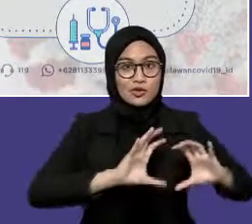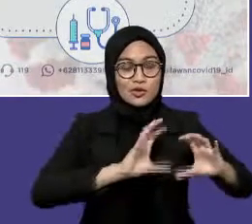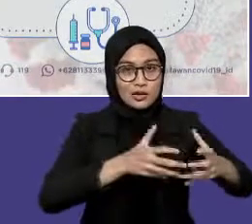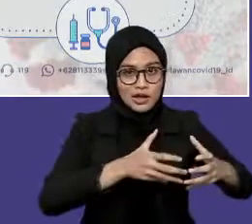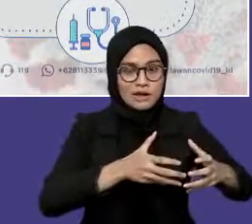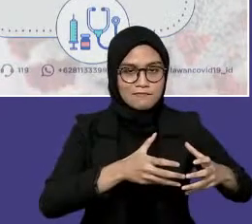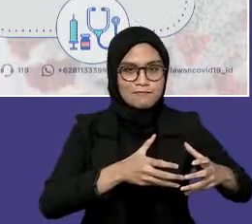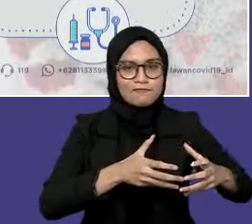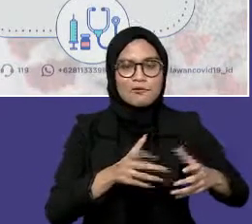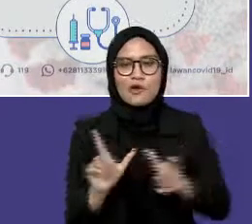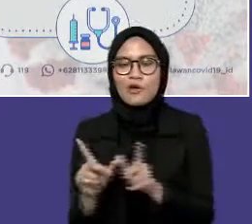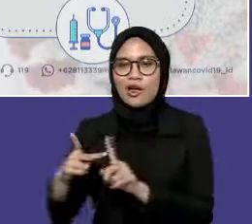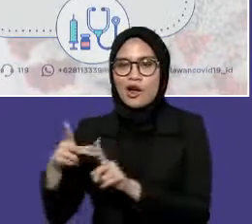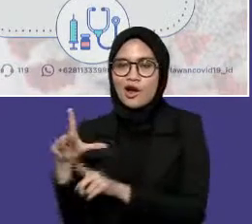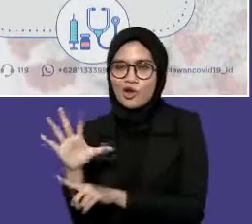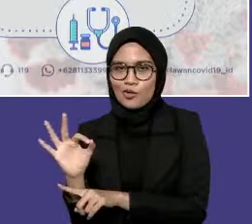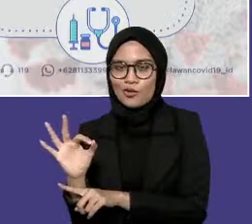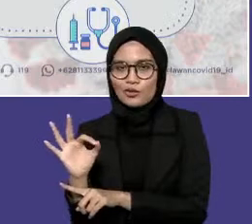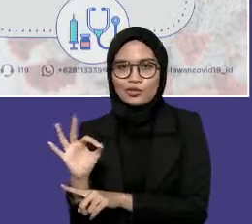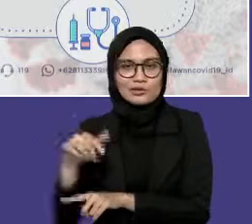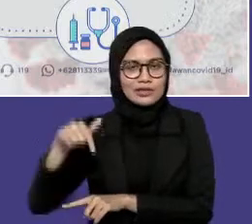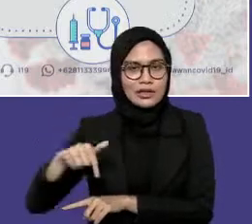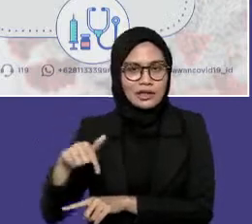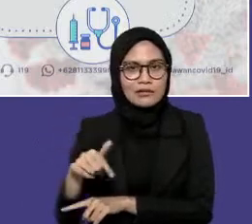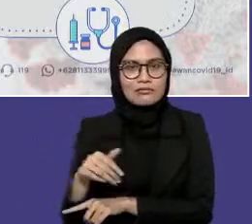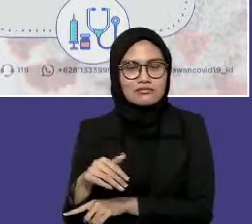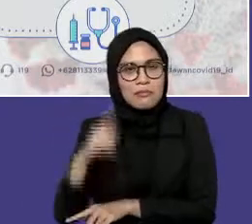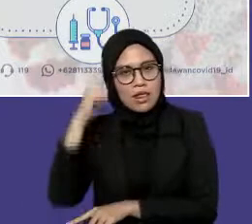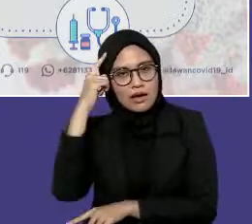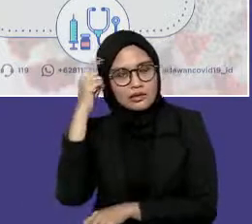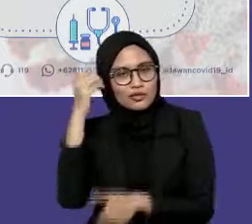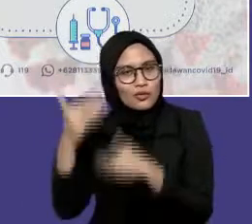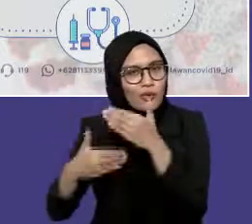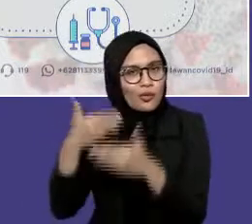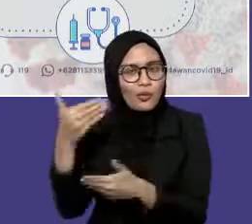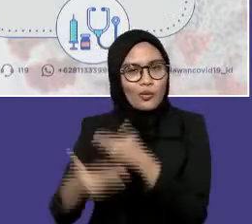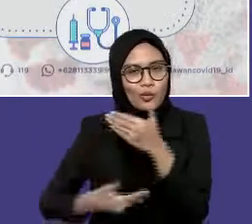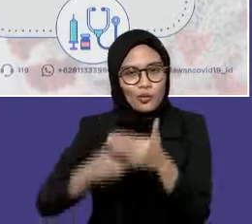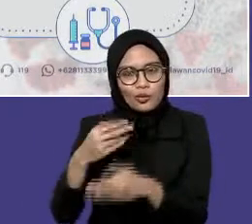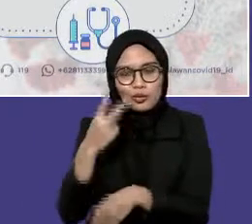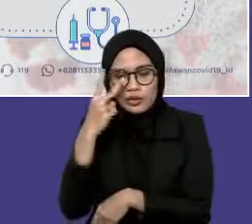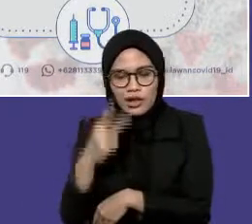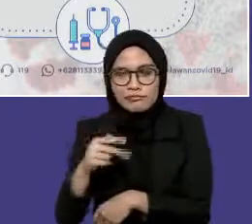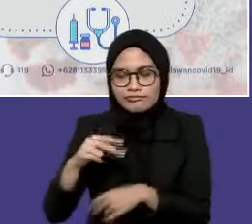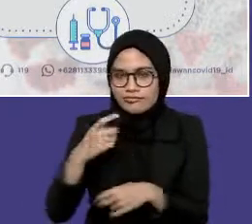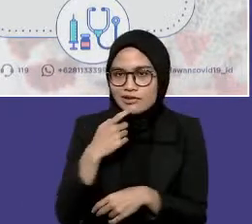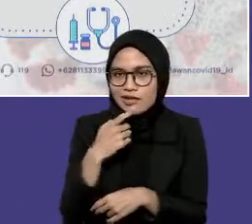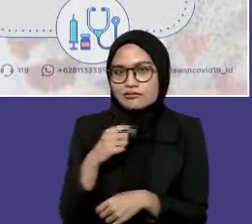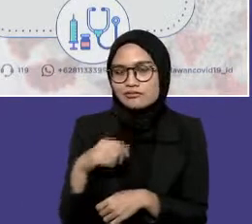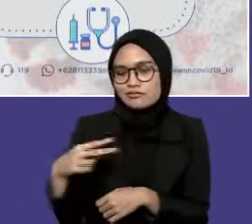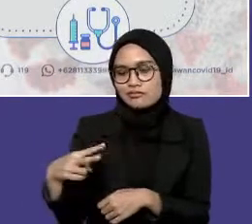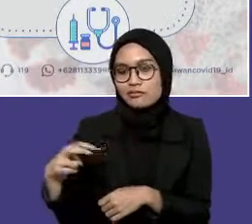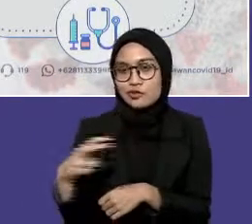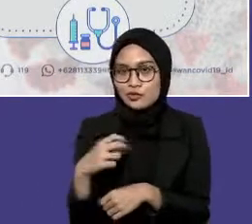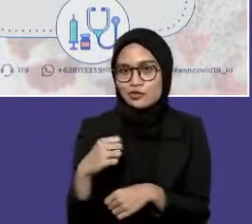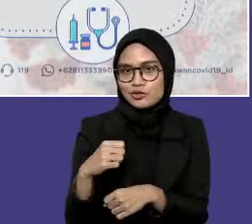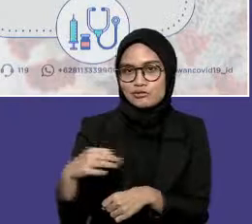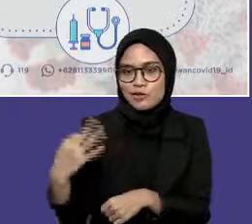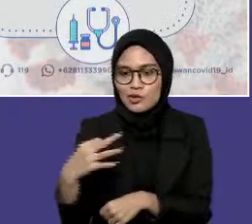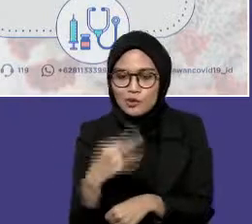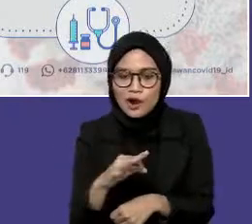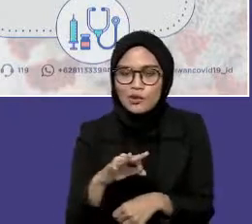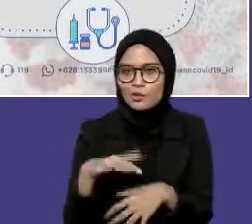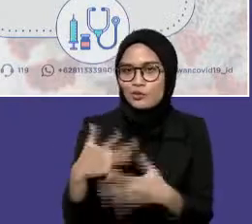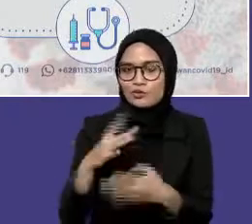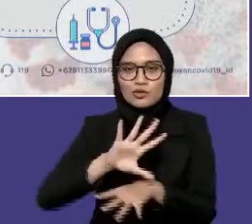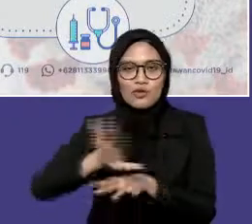termasuk Organisasi Kesehatan Dunia atau WHO, juga terus belajar dari dinamika varian COVID-19 ini. Pada